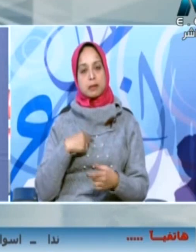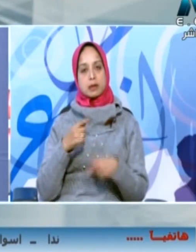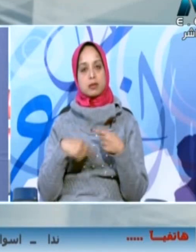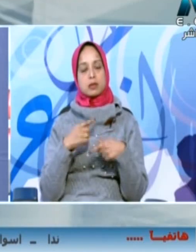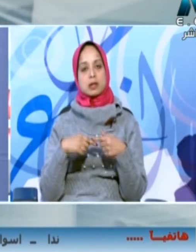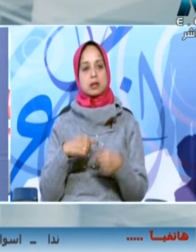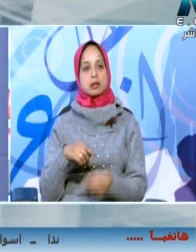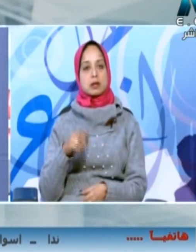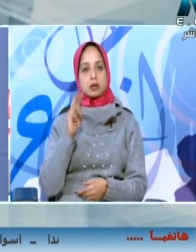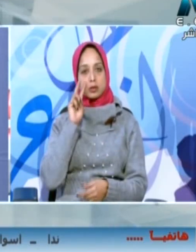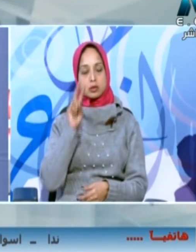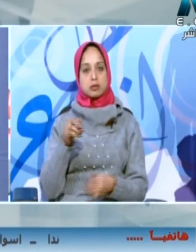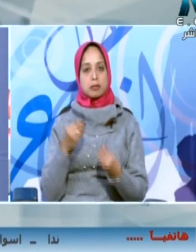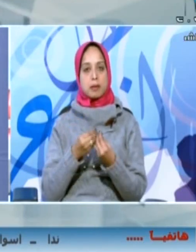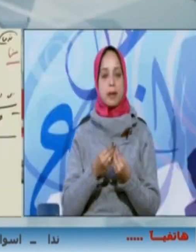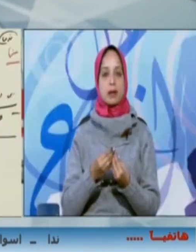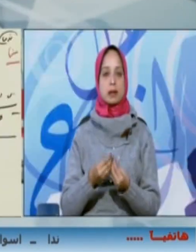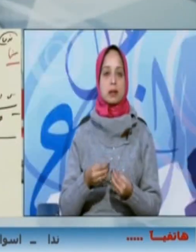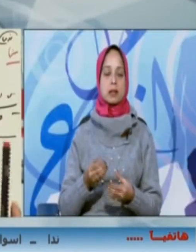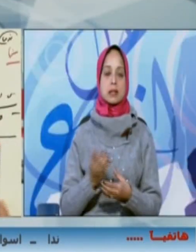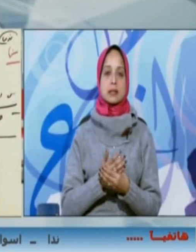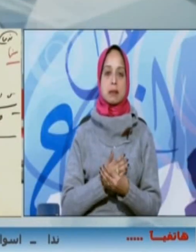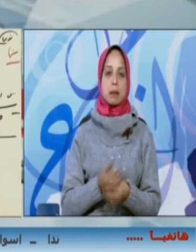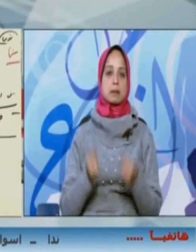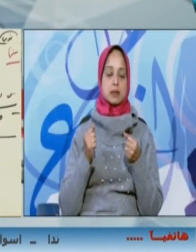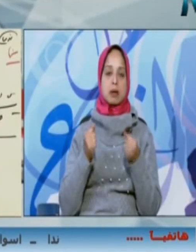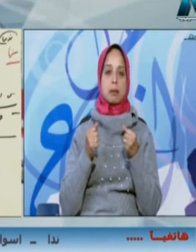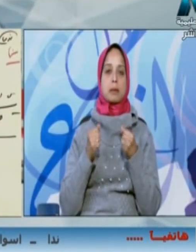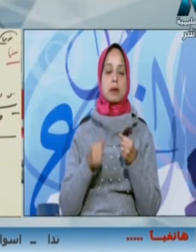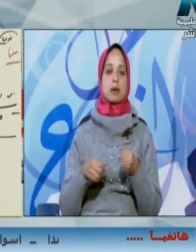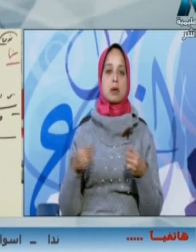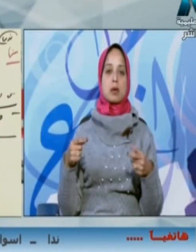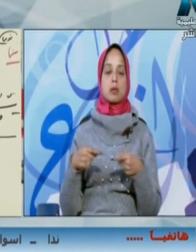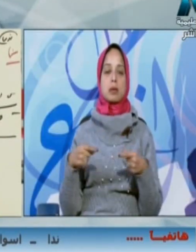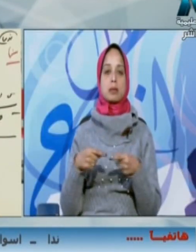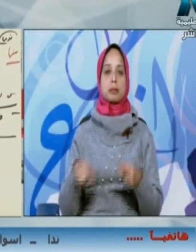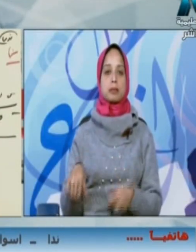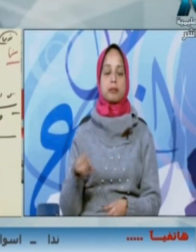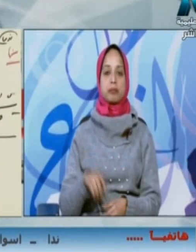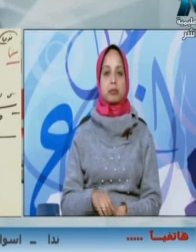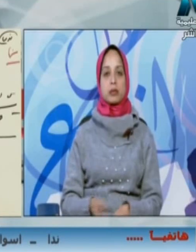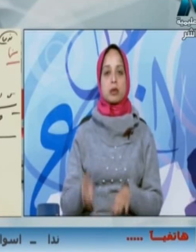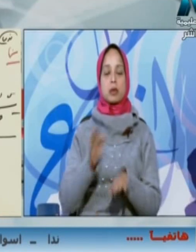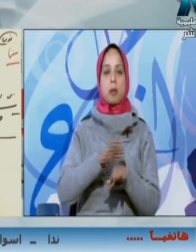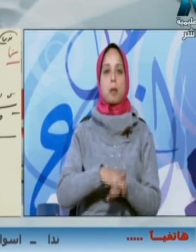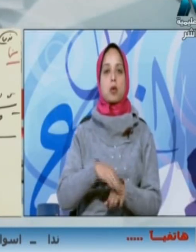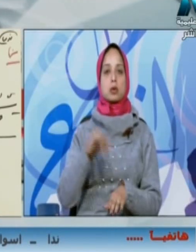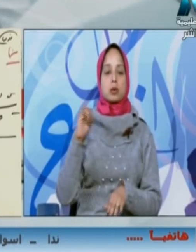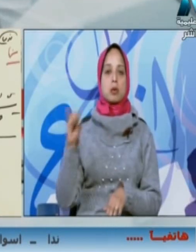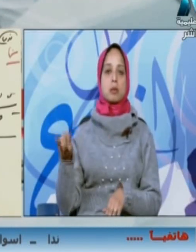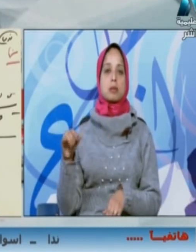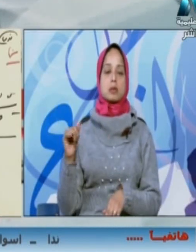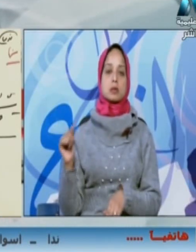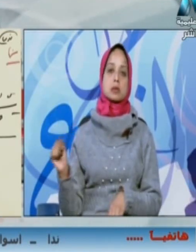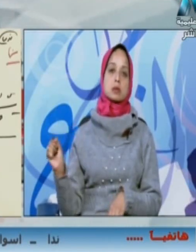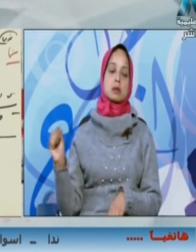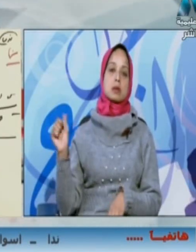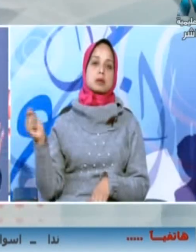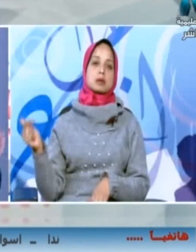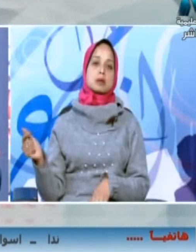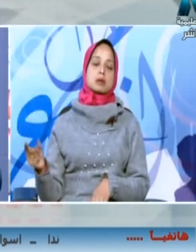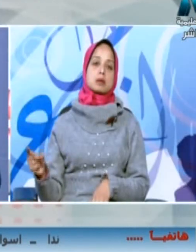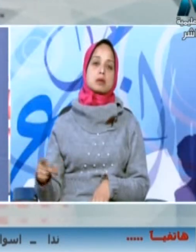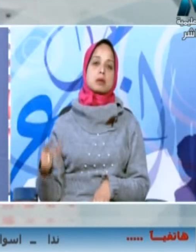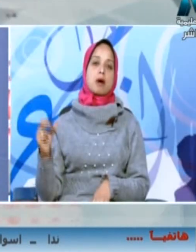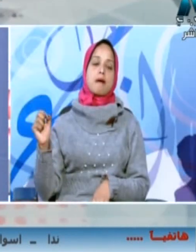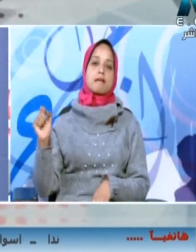برضه بنتفق لي، الظروف اللي واجهت محمد فريد، ايه الظروف الصعبه؟ وفاه مصطفى كامل المفاجاه احدثت فراغا في الحركه الوطنيه، حطوا